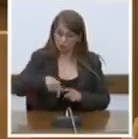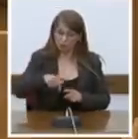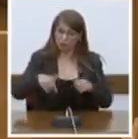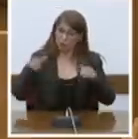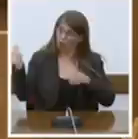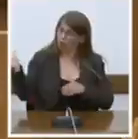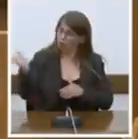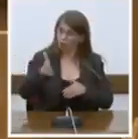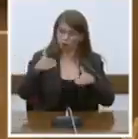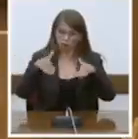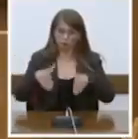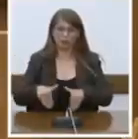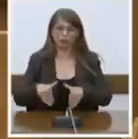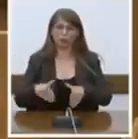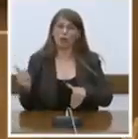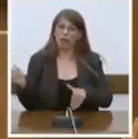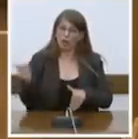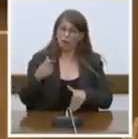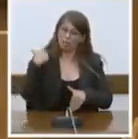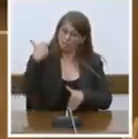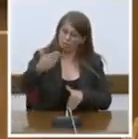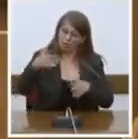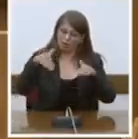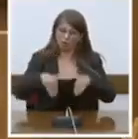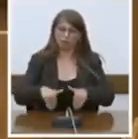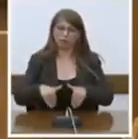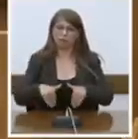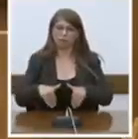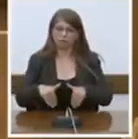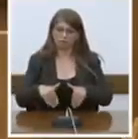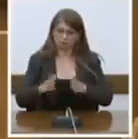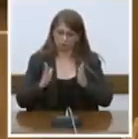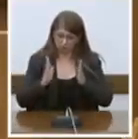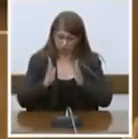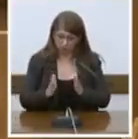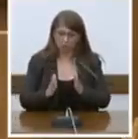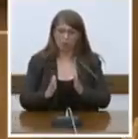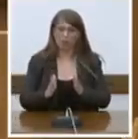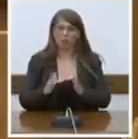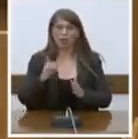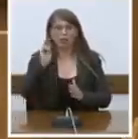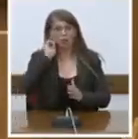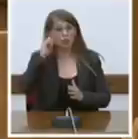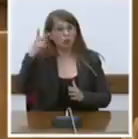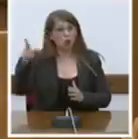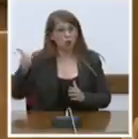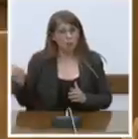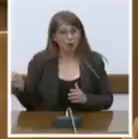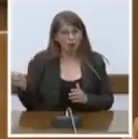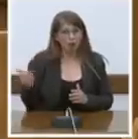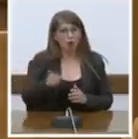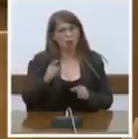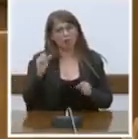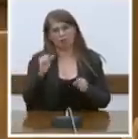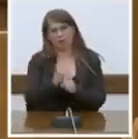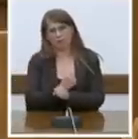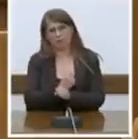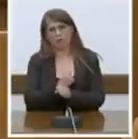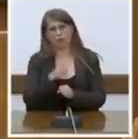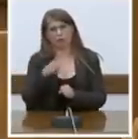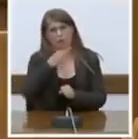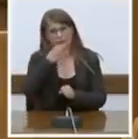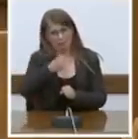υπηρετούμε, αυτούς θα υπηρετήσουμε απαρέγκλιτα και στο όνομά τους θα επιμείνουμε να